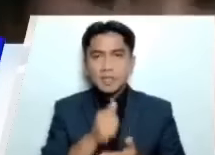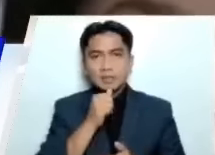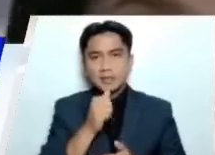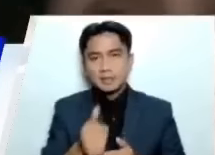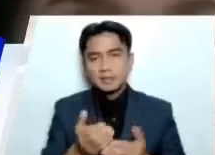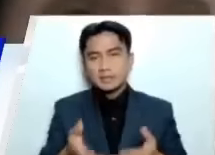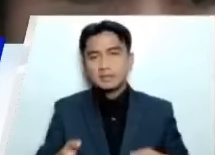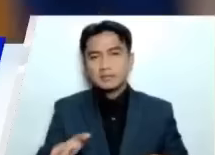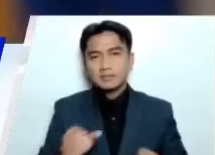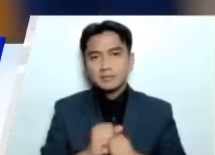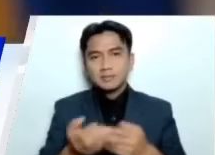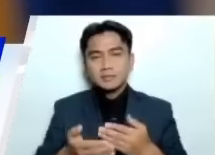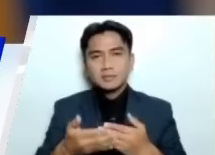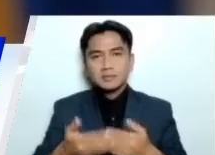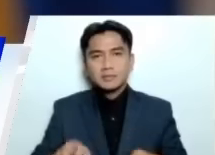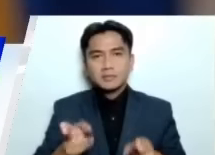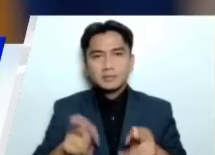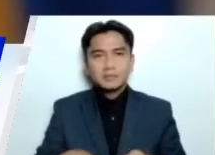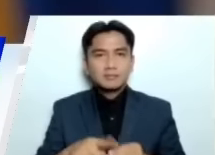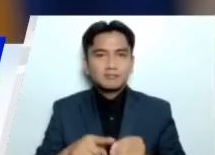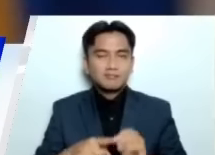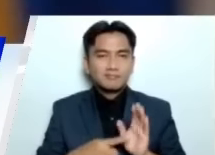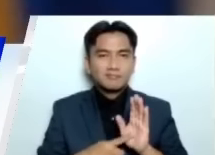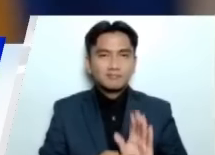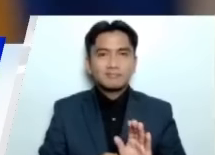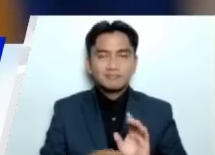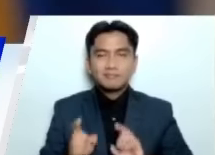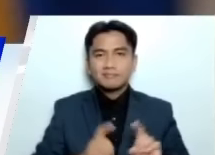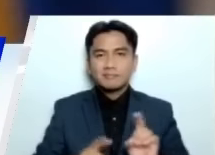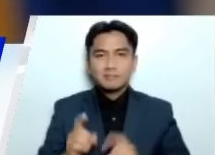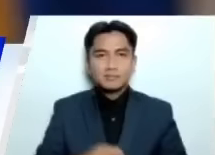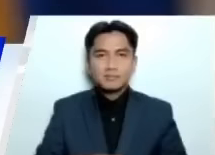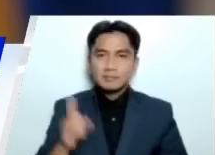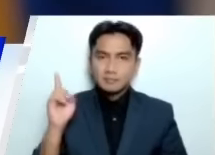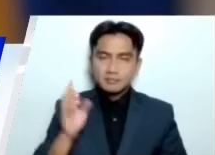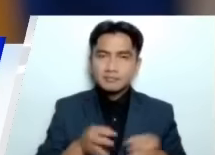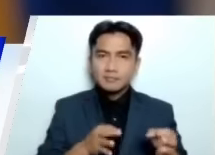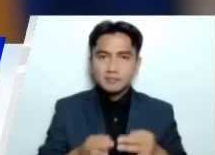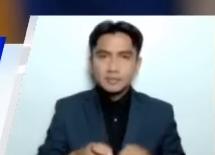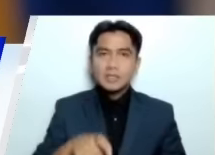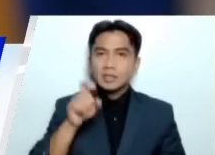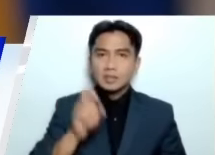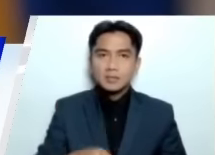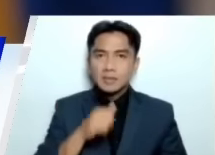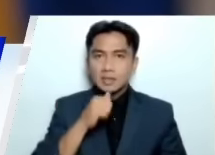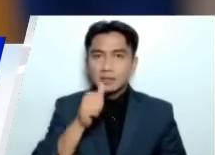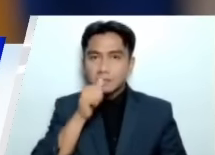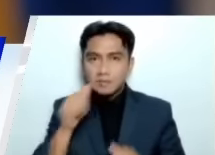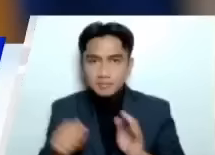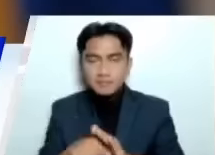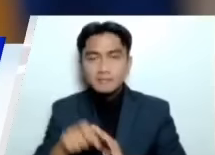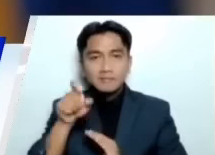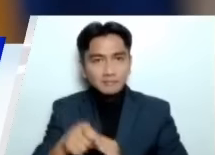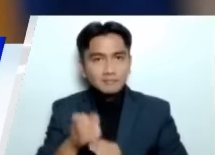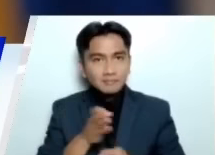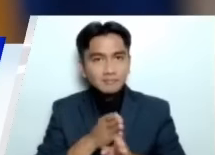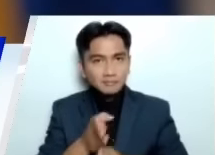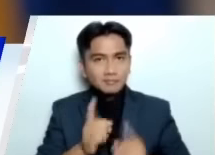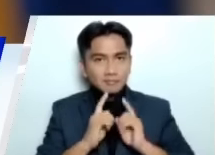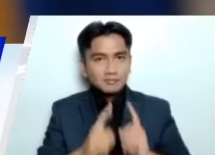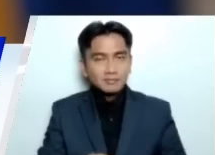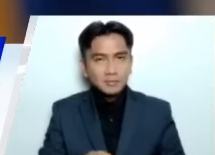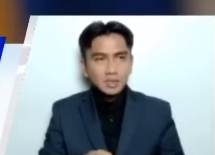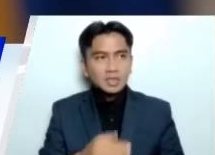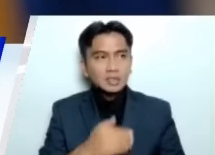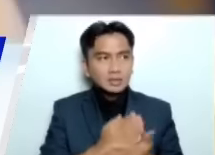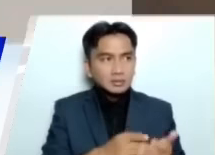kanya'y ganitong drama. Ang katotohanan ay hindi dapat itokhang. Imbis na diretsahang sagot, nililihis pa sa